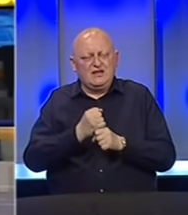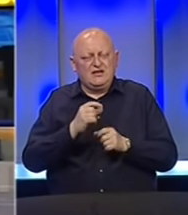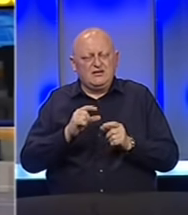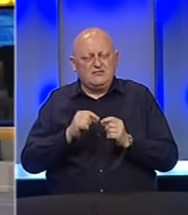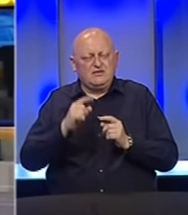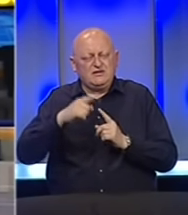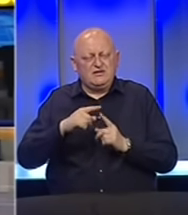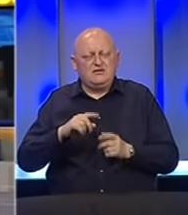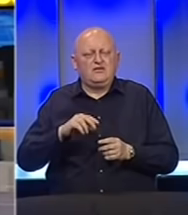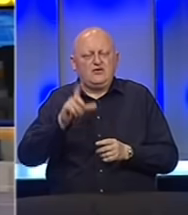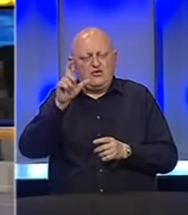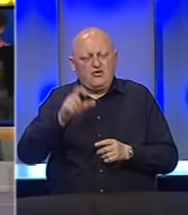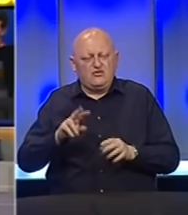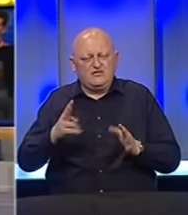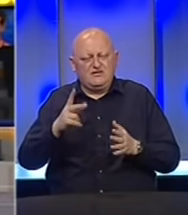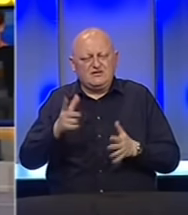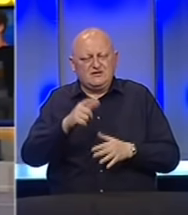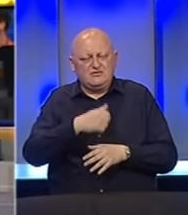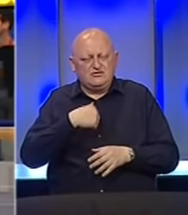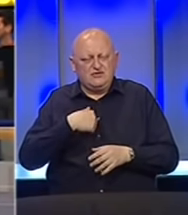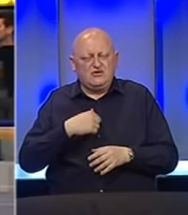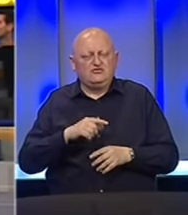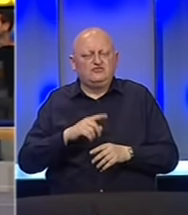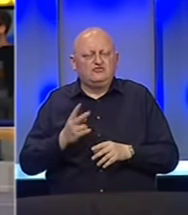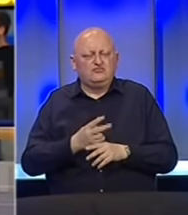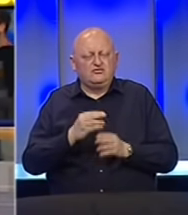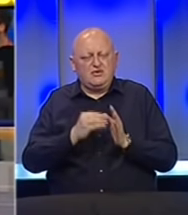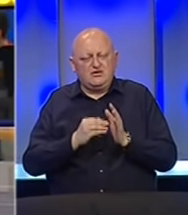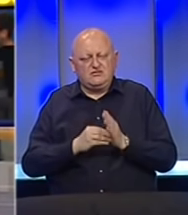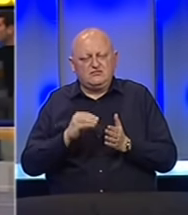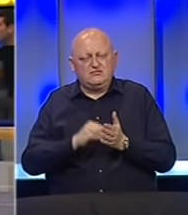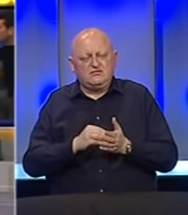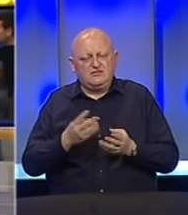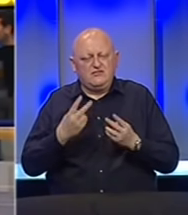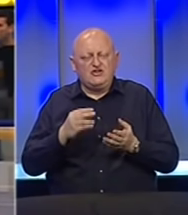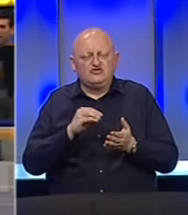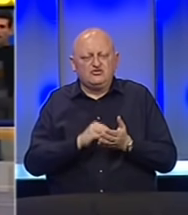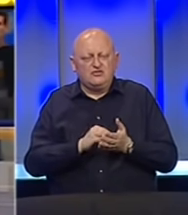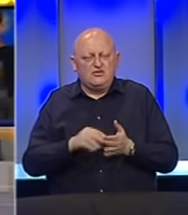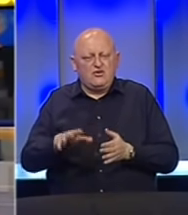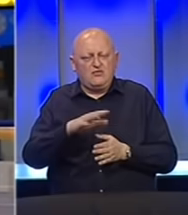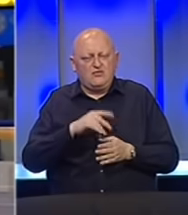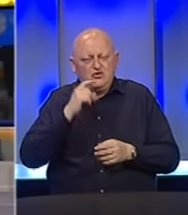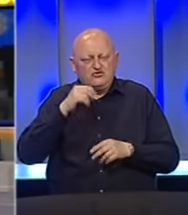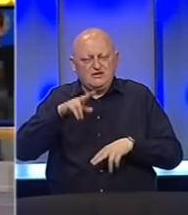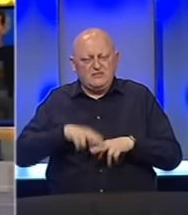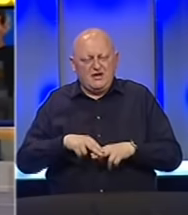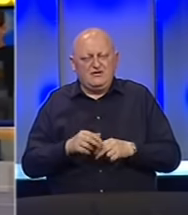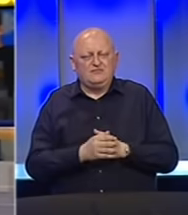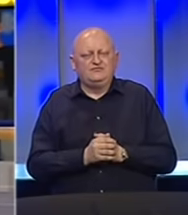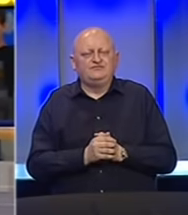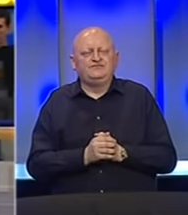osoba. Od 2017. godine u našoj zemlji je uvršten u program obilježavanja značajnijih datuma iz oblasti ljudskih prava.